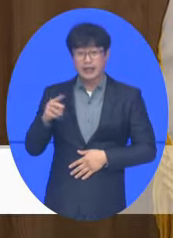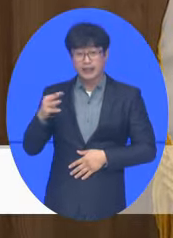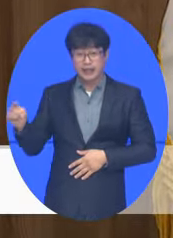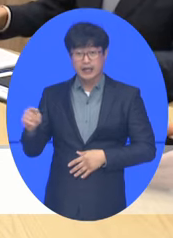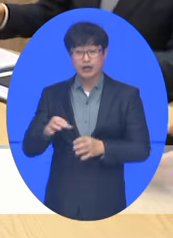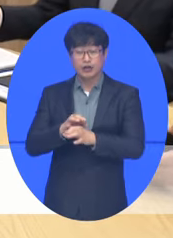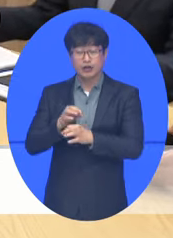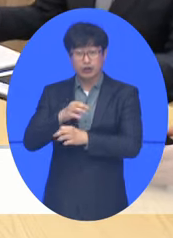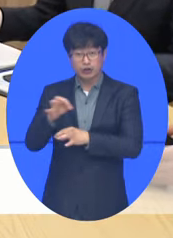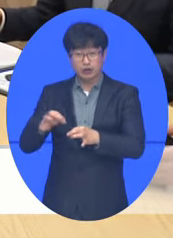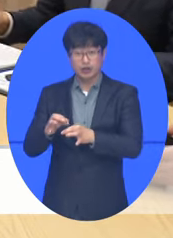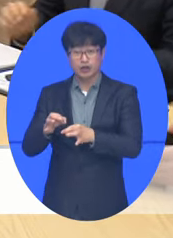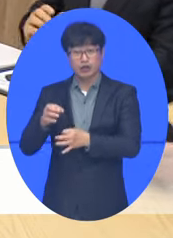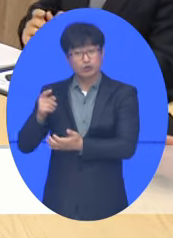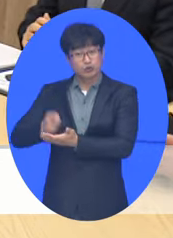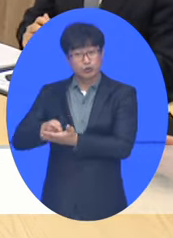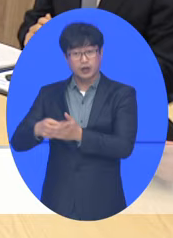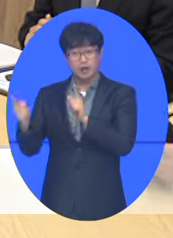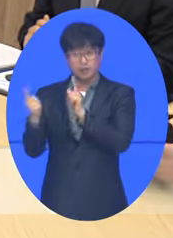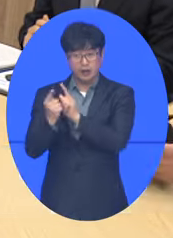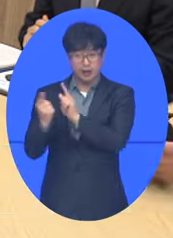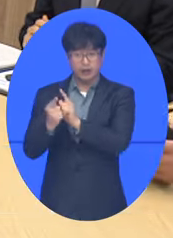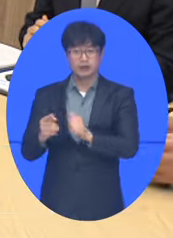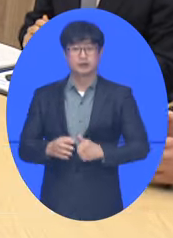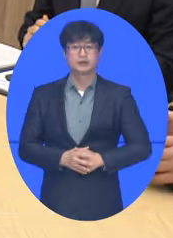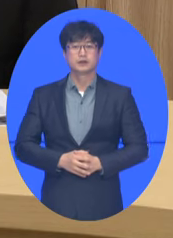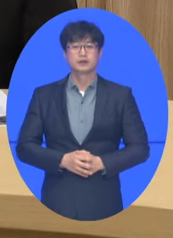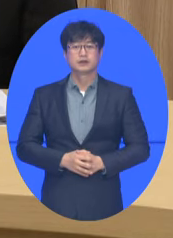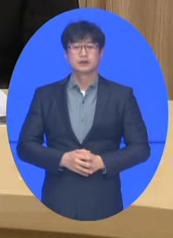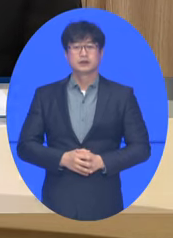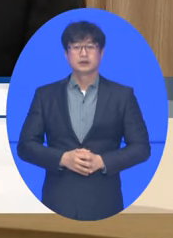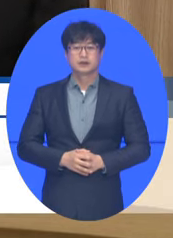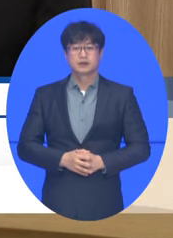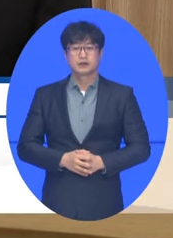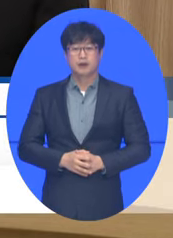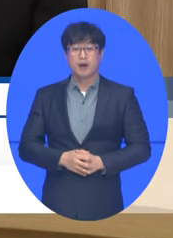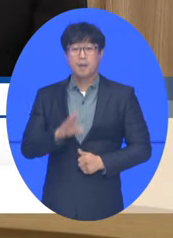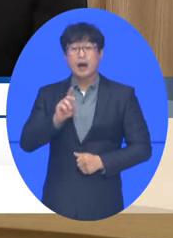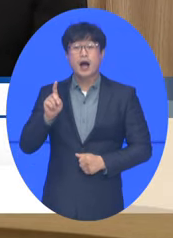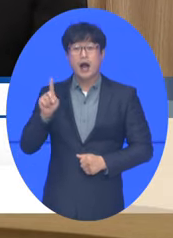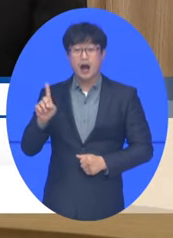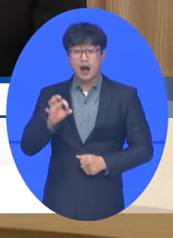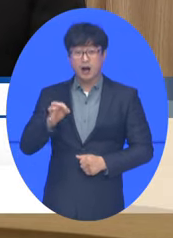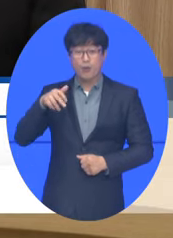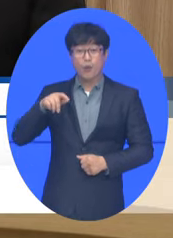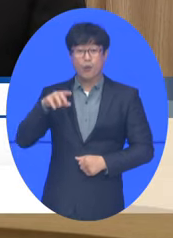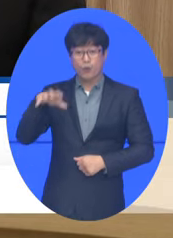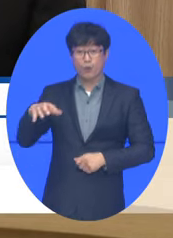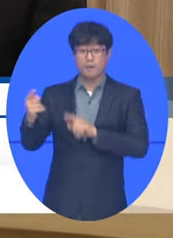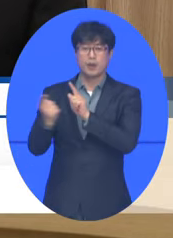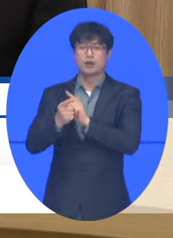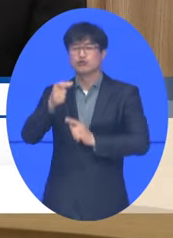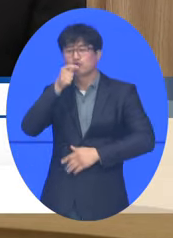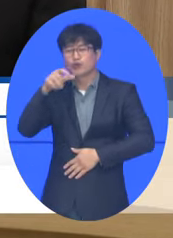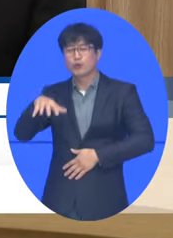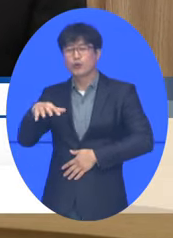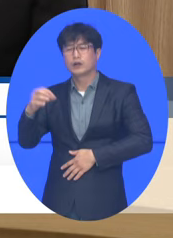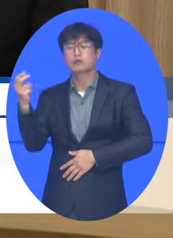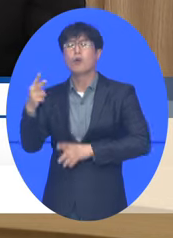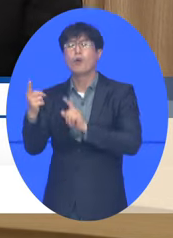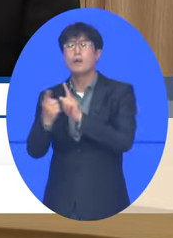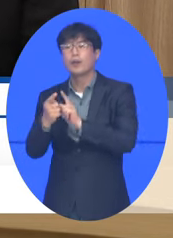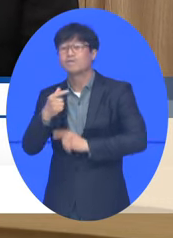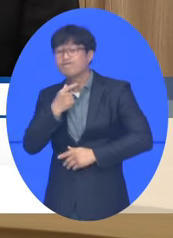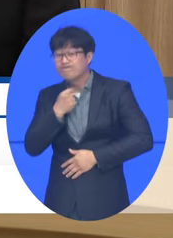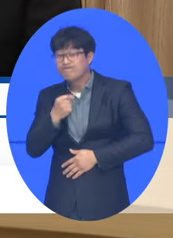아시아태평양 경제사회위원회 사무총장과 다시 만났습니다. 방콕에서 뵙고 제가 수원에서 다시 뵙기했으면